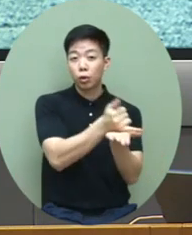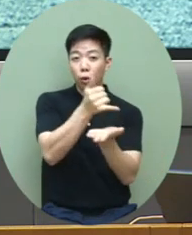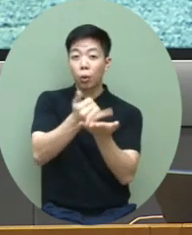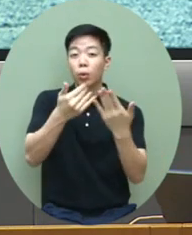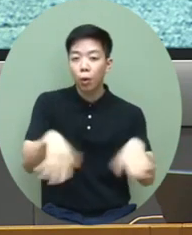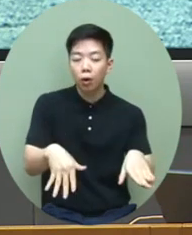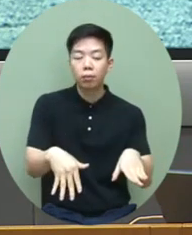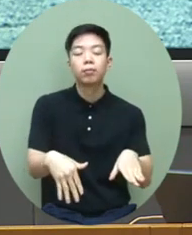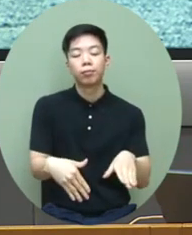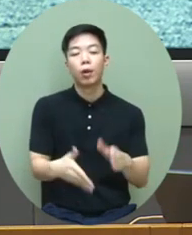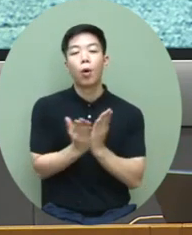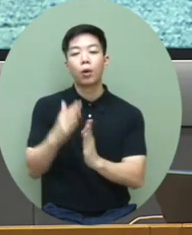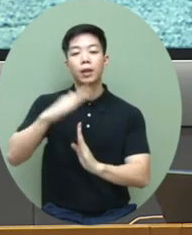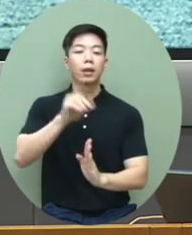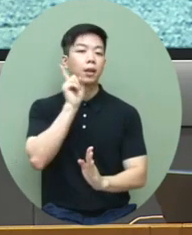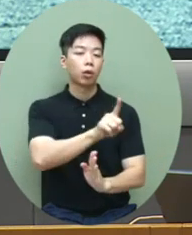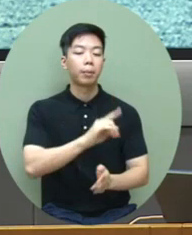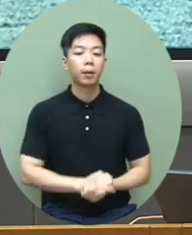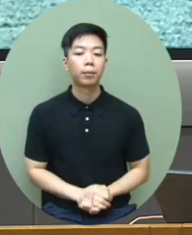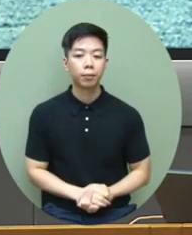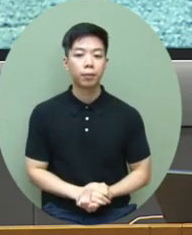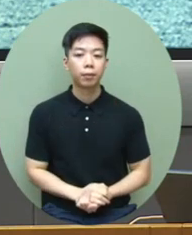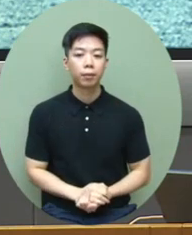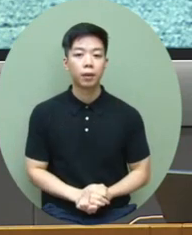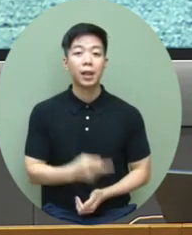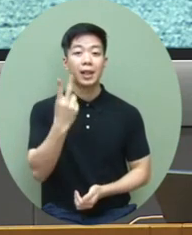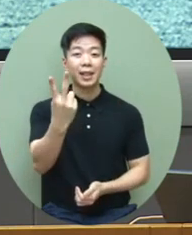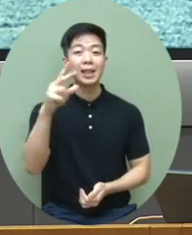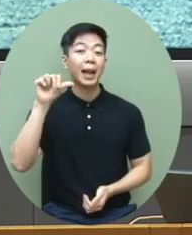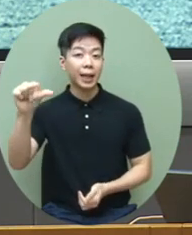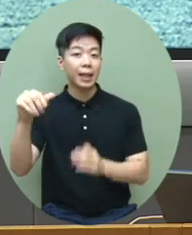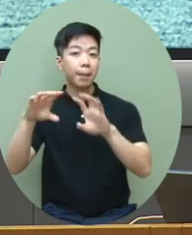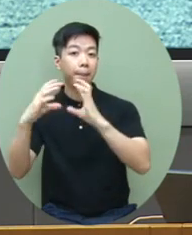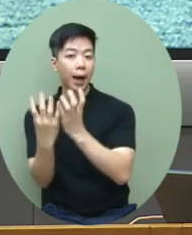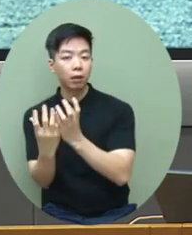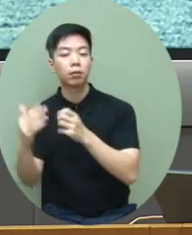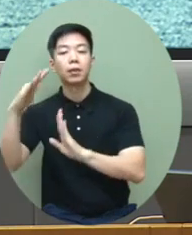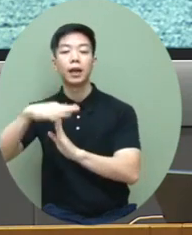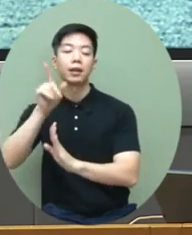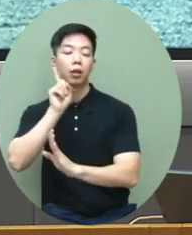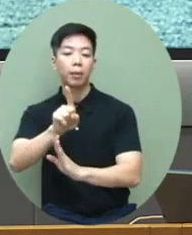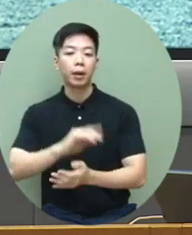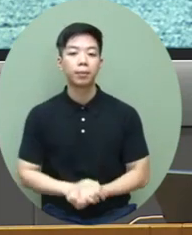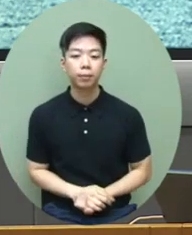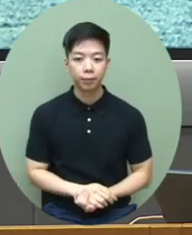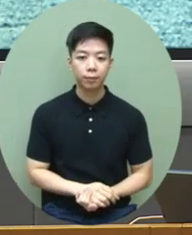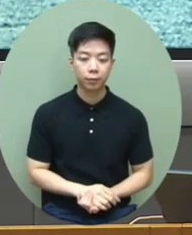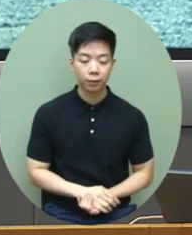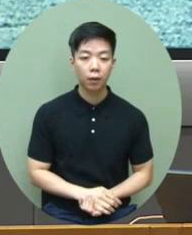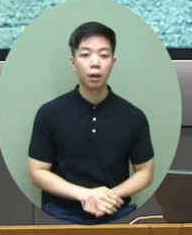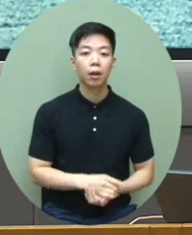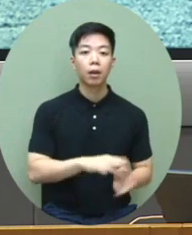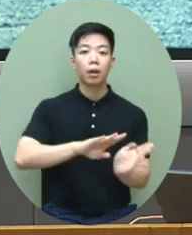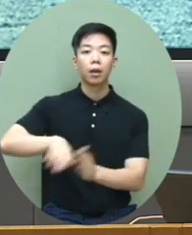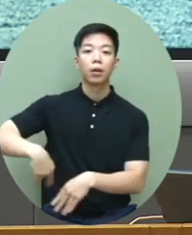停課一個禮拜啦。另外2A班咧都要停課一個禮拜嘅。 咁另外係張竹山英文中